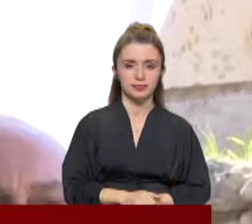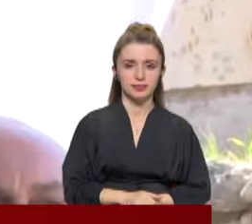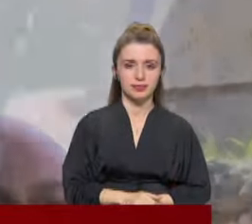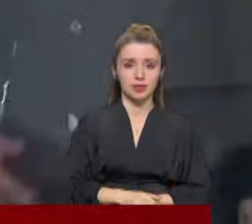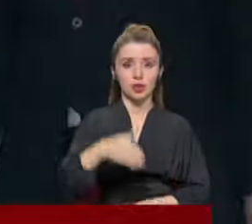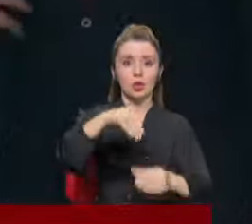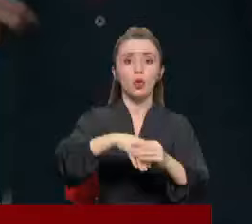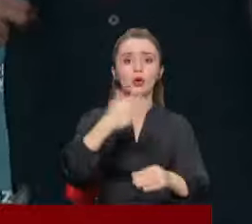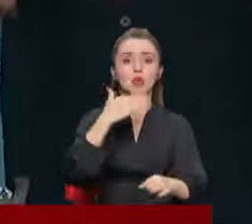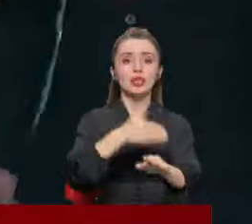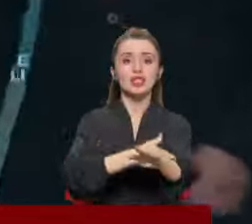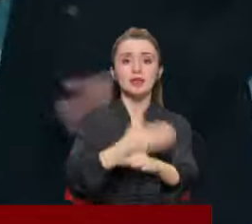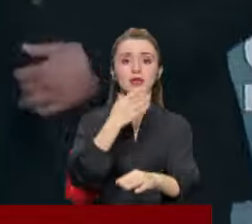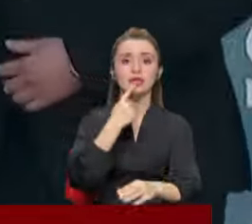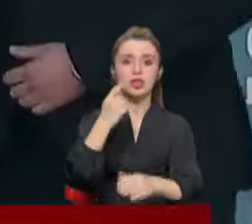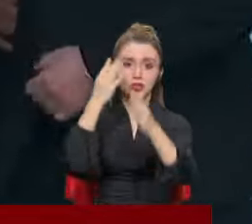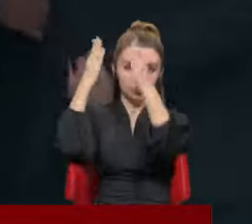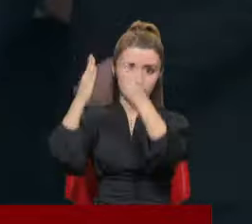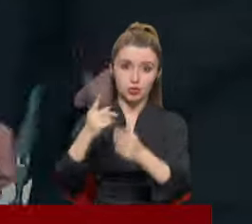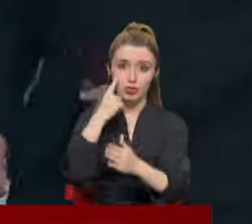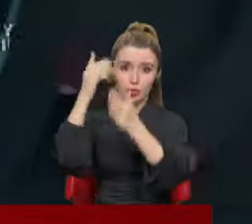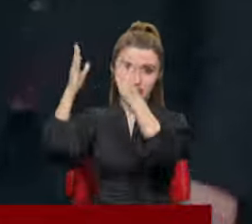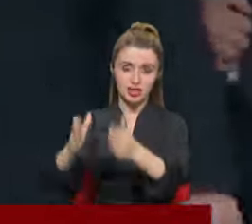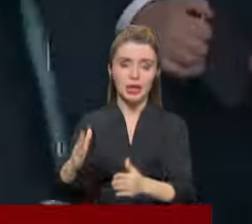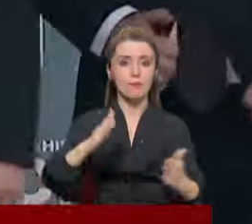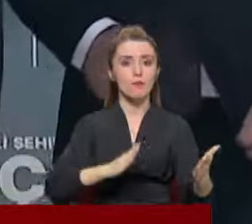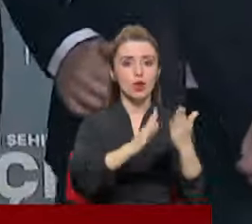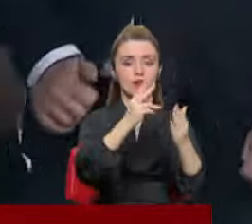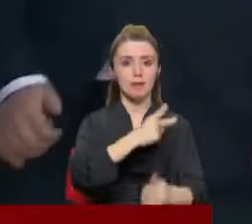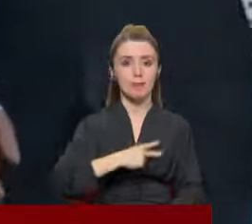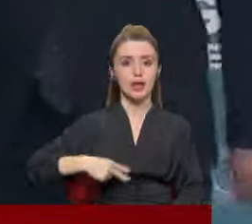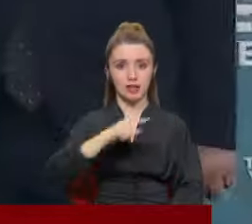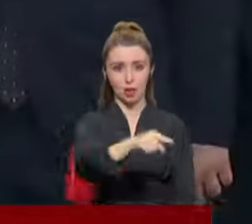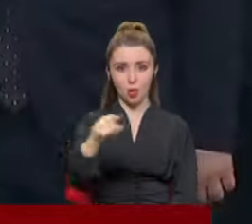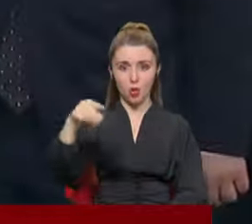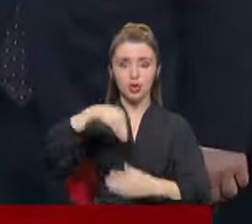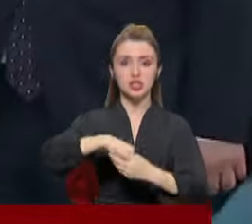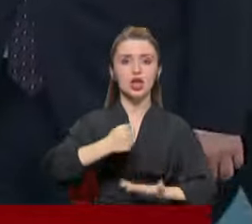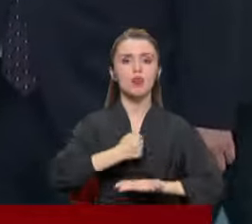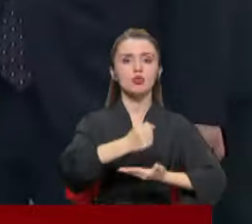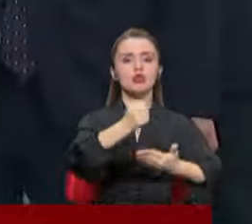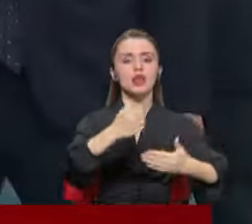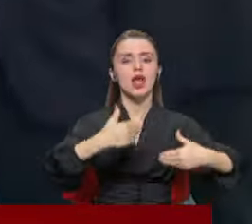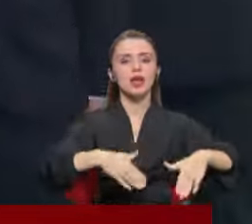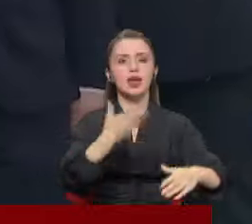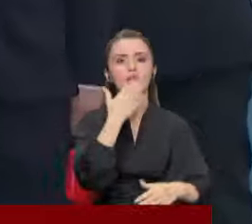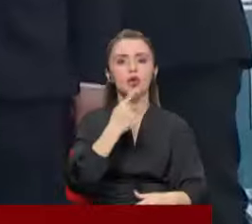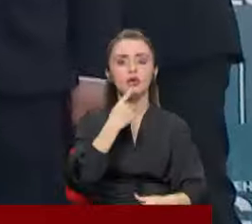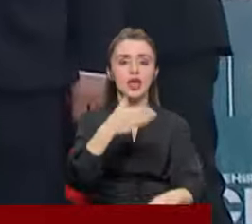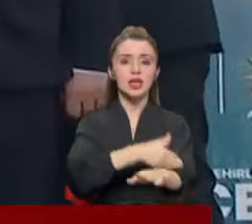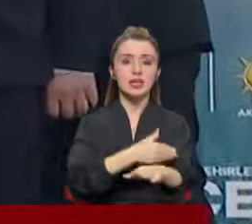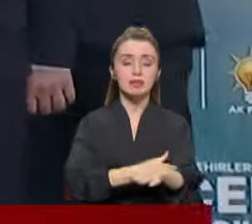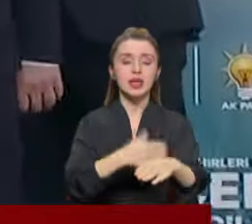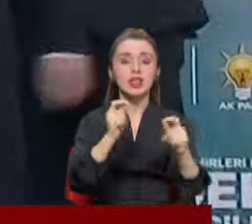O yoksa hizmet yok diyen Cumhurbaşkanı Erdoğan, muhalefetin belediyeleri için bütçede engelli değil, eser ve